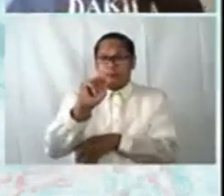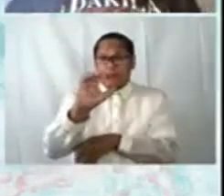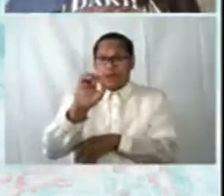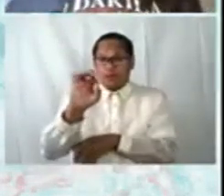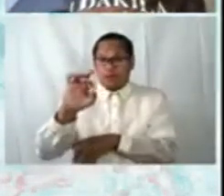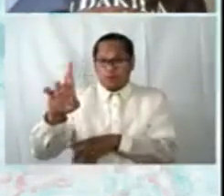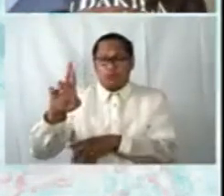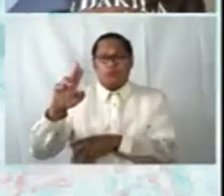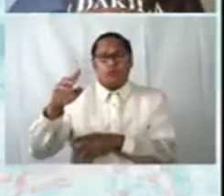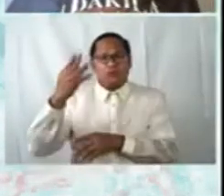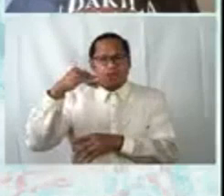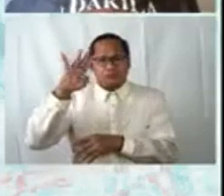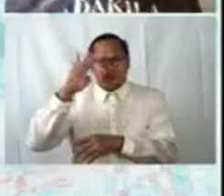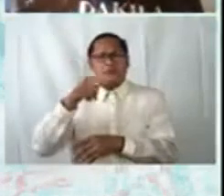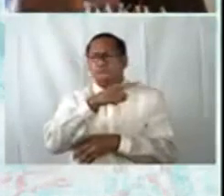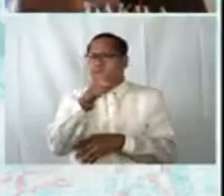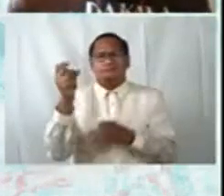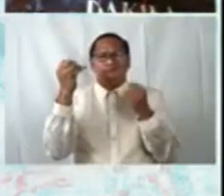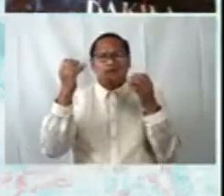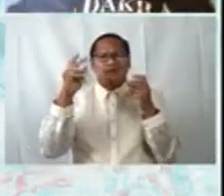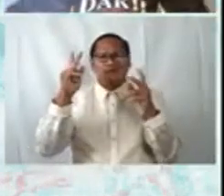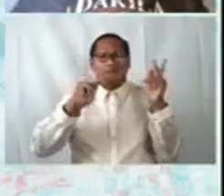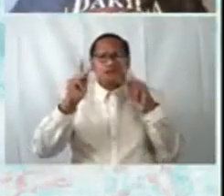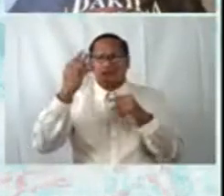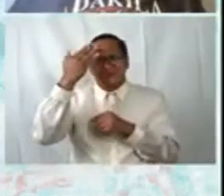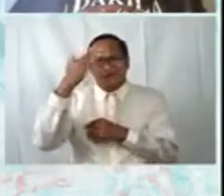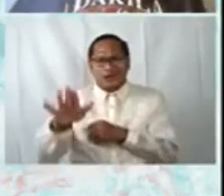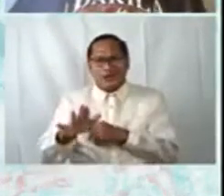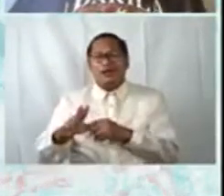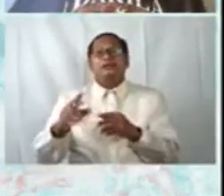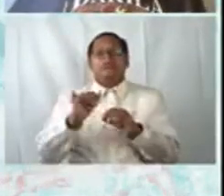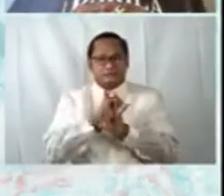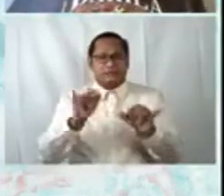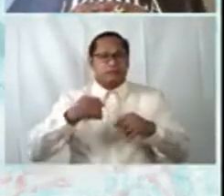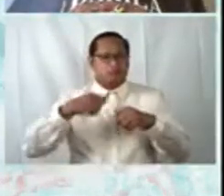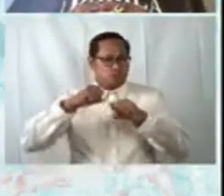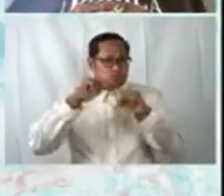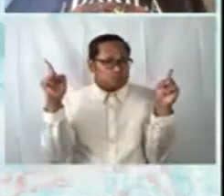hindi nakakaalam sa atin ito. And ito, na-surpresa din ako.